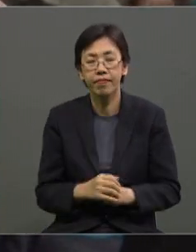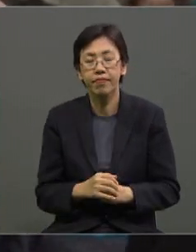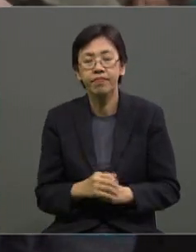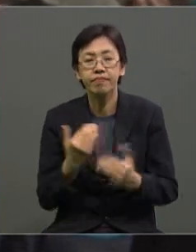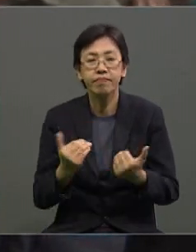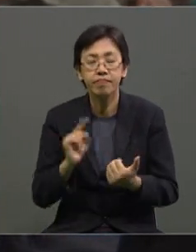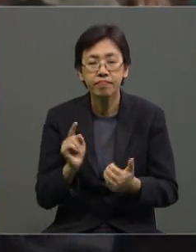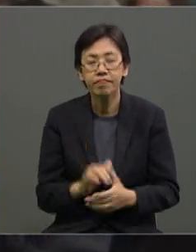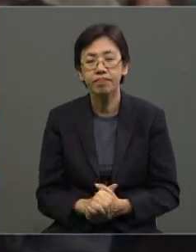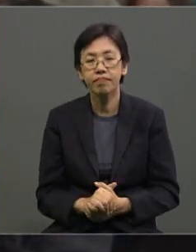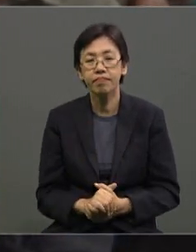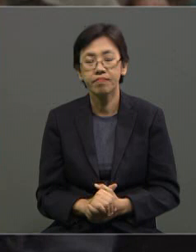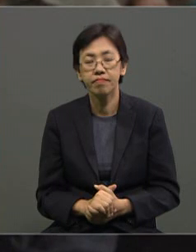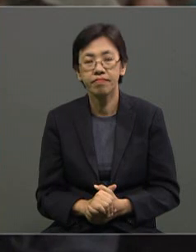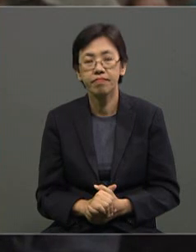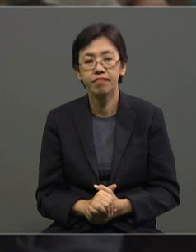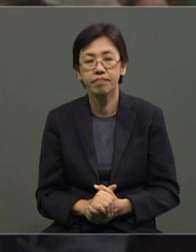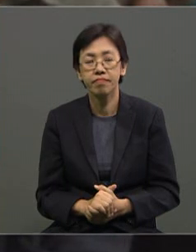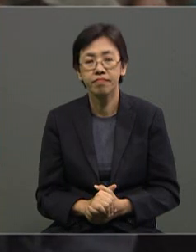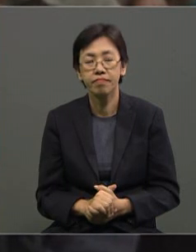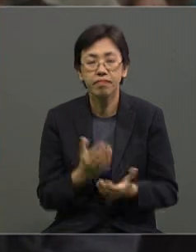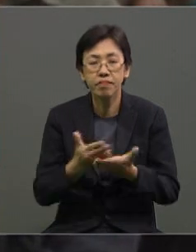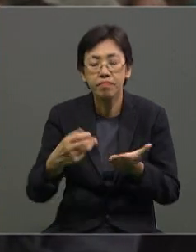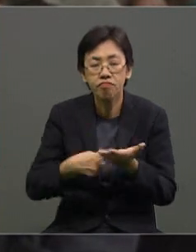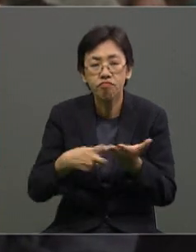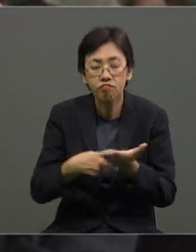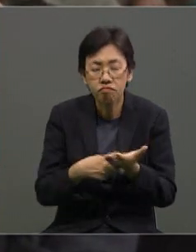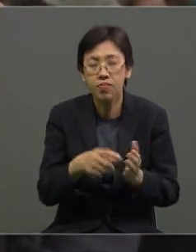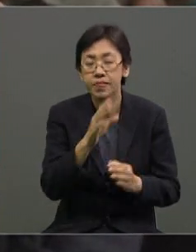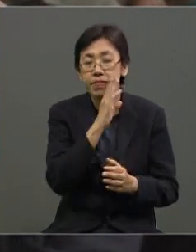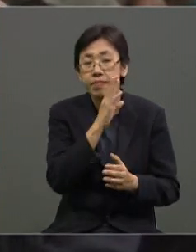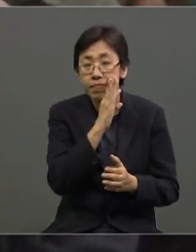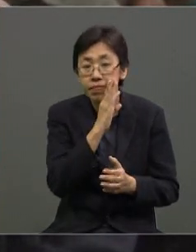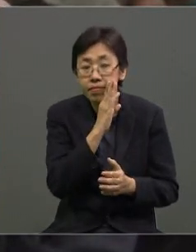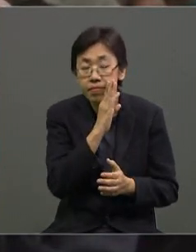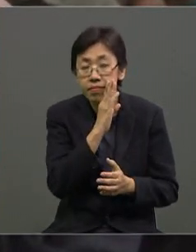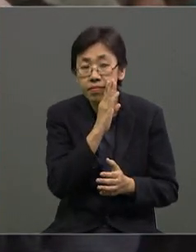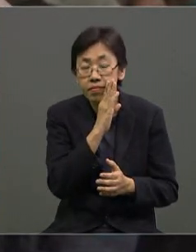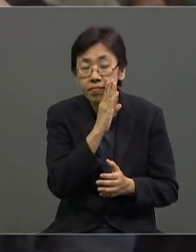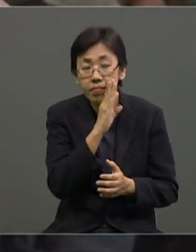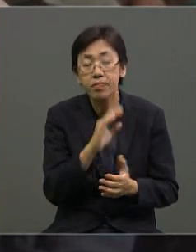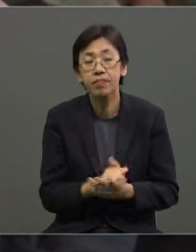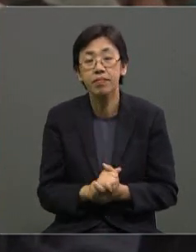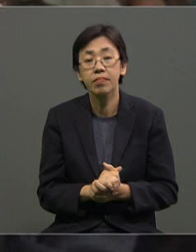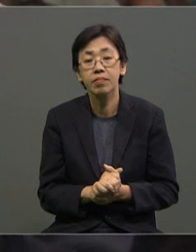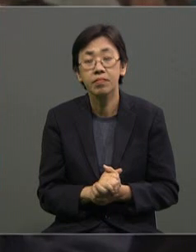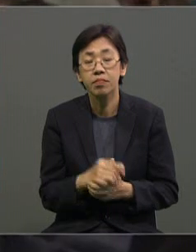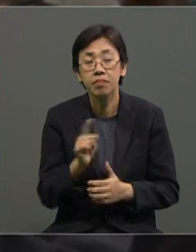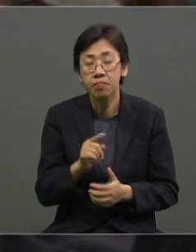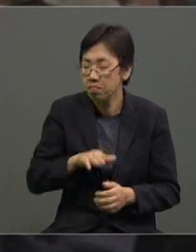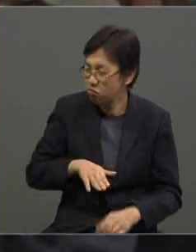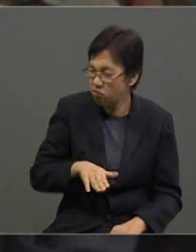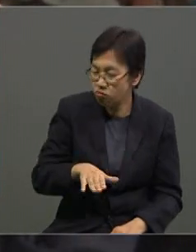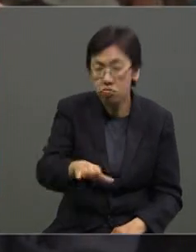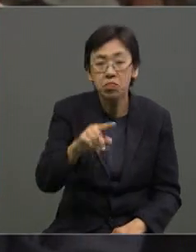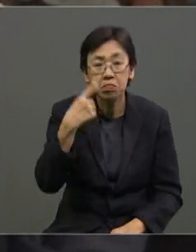กับประชาชนเพราะฉะนั้นการซื้อตั๋วเนี่ยถ้ามีการเสริม เขาจะเสริมปลายทางเลยเพราะใครจะ